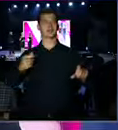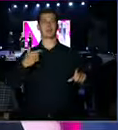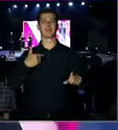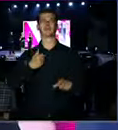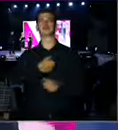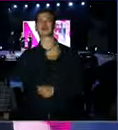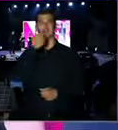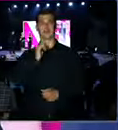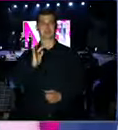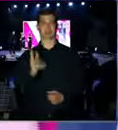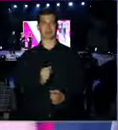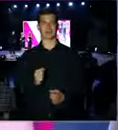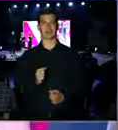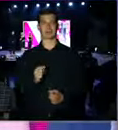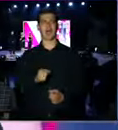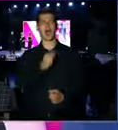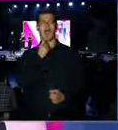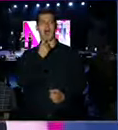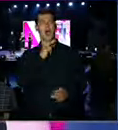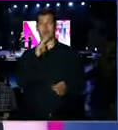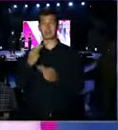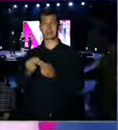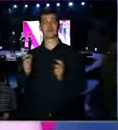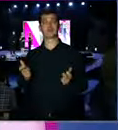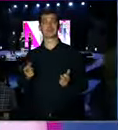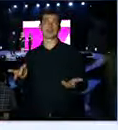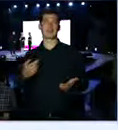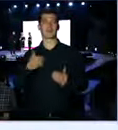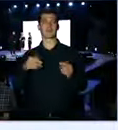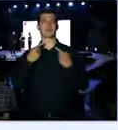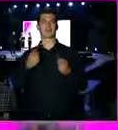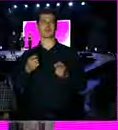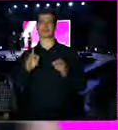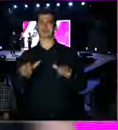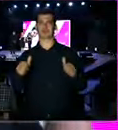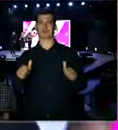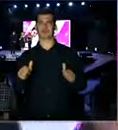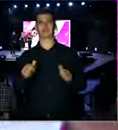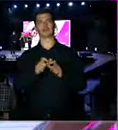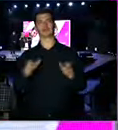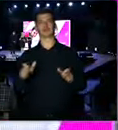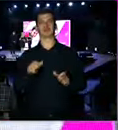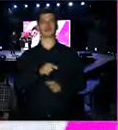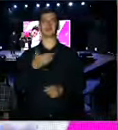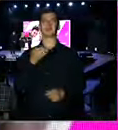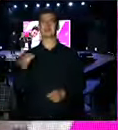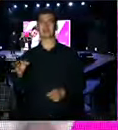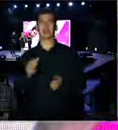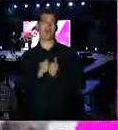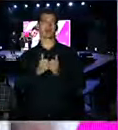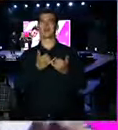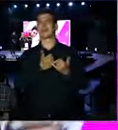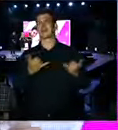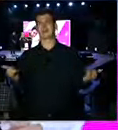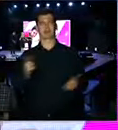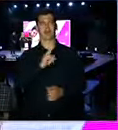Piękna. Odpowiadając na Pani pytanie, mogę powiedzieć, że niezależnie od tego, czy to ma być miss, czy